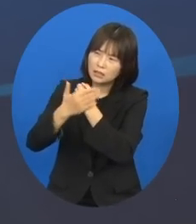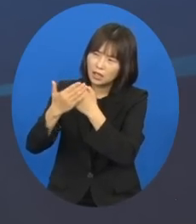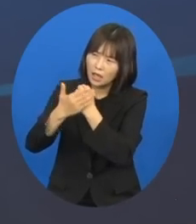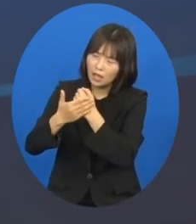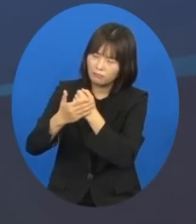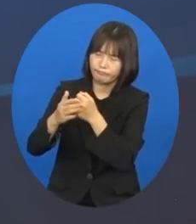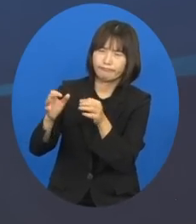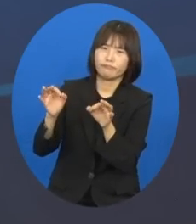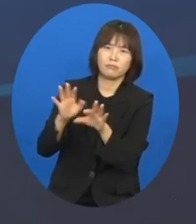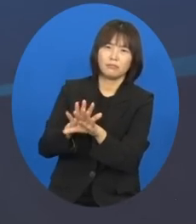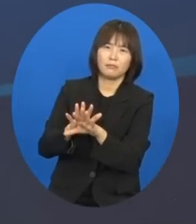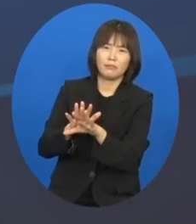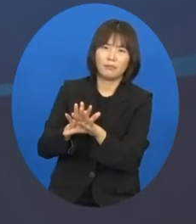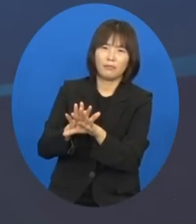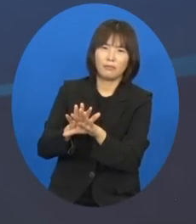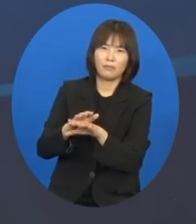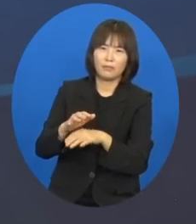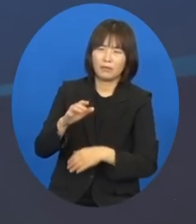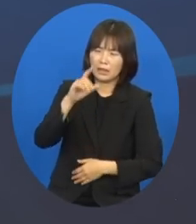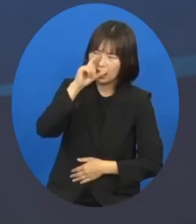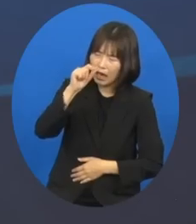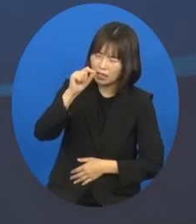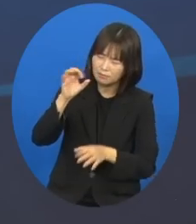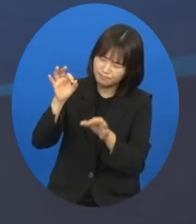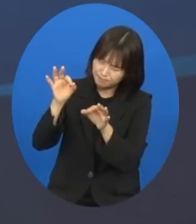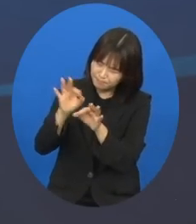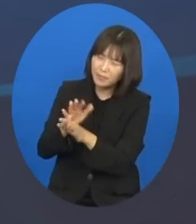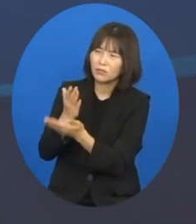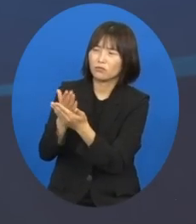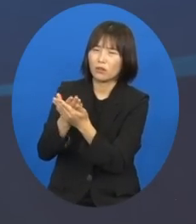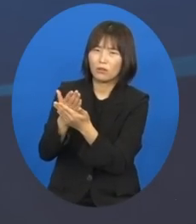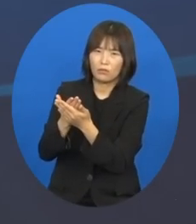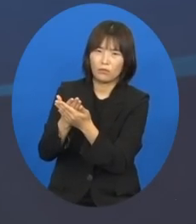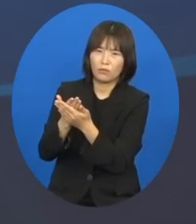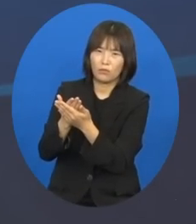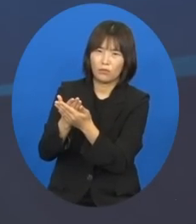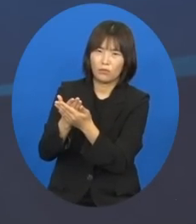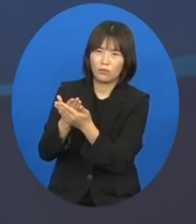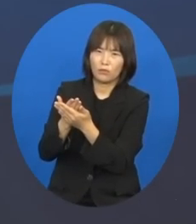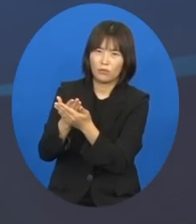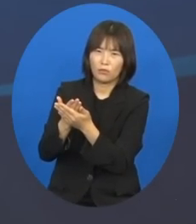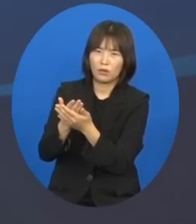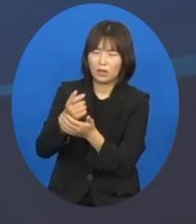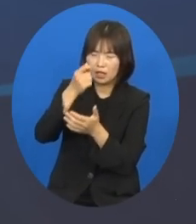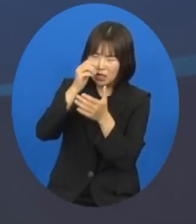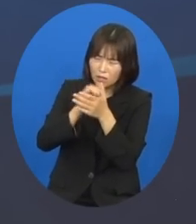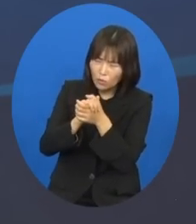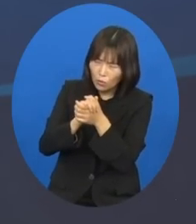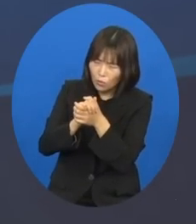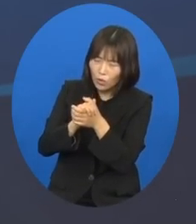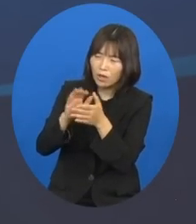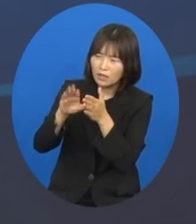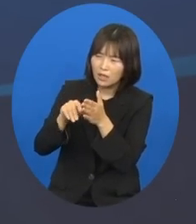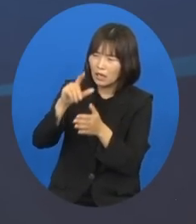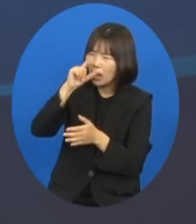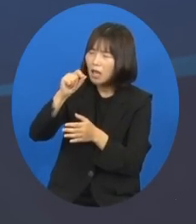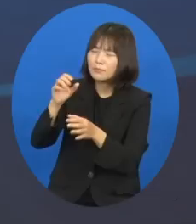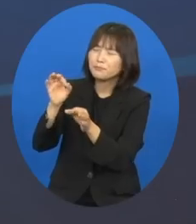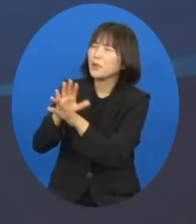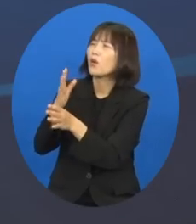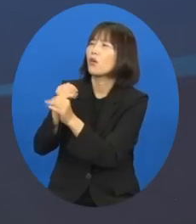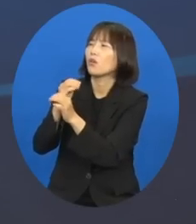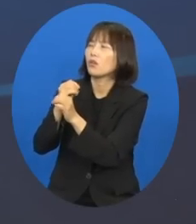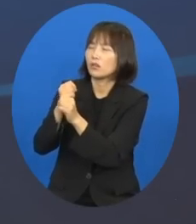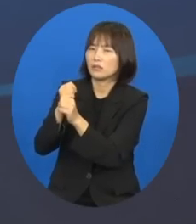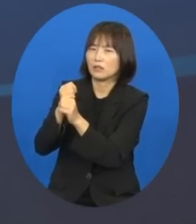말은 싹 사라지고 가시 빼주세요 가시 빼주세요 앉기만 하면 그러니까 가시 언제 빼 주실 거냐구요